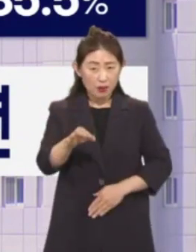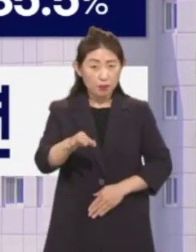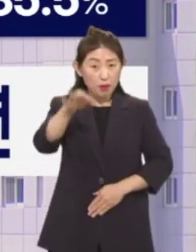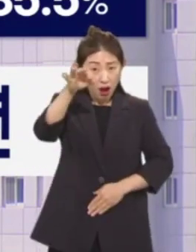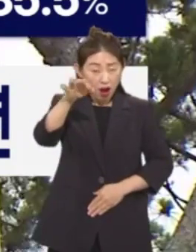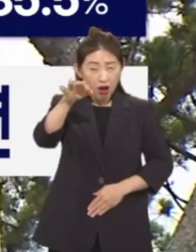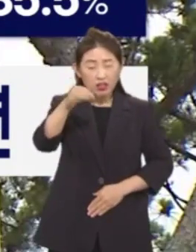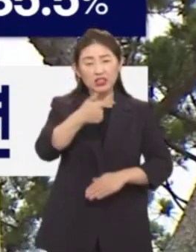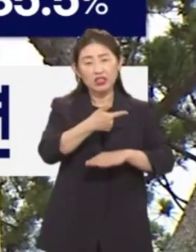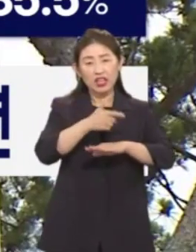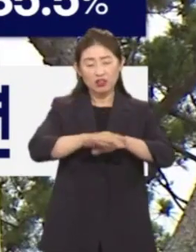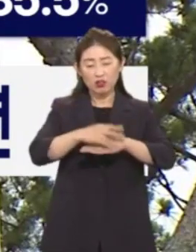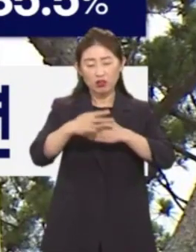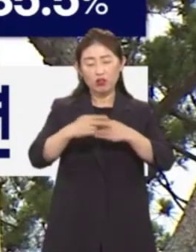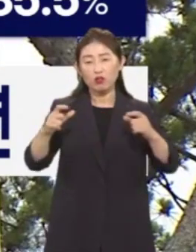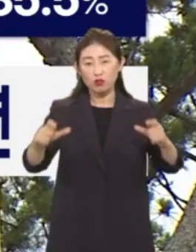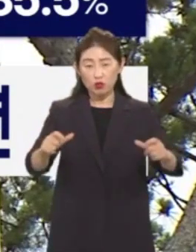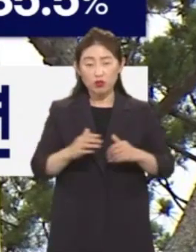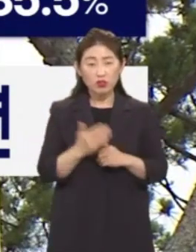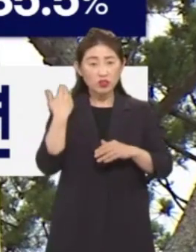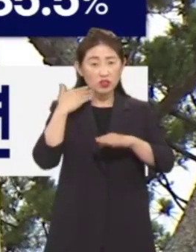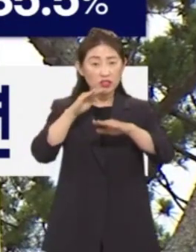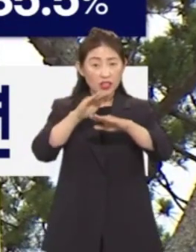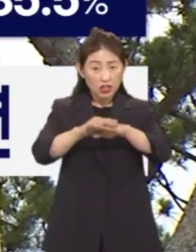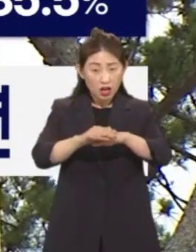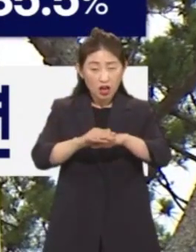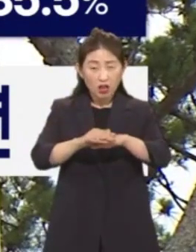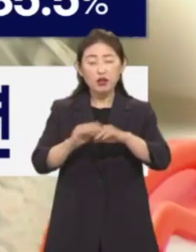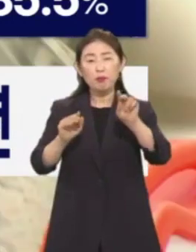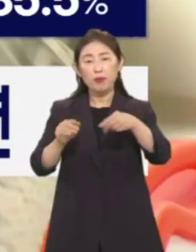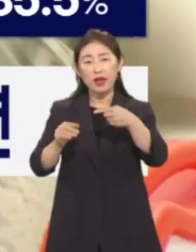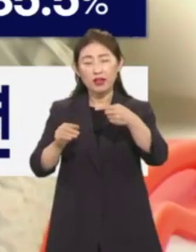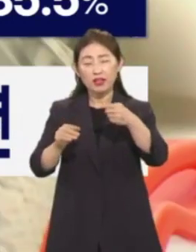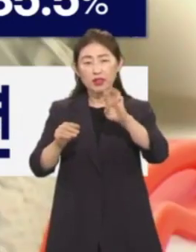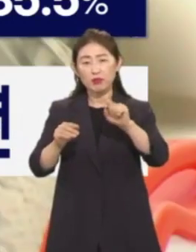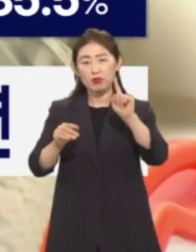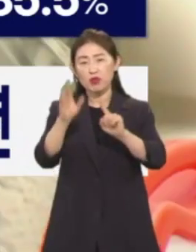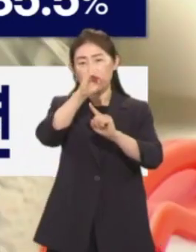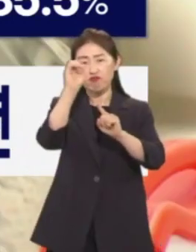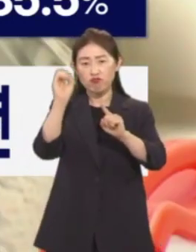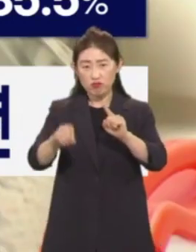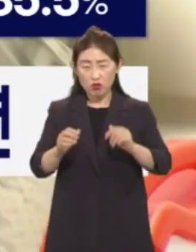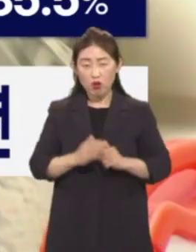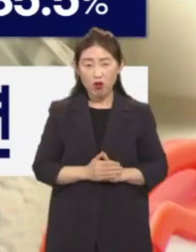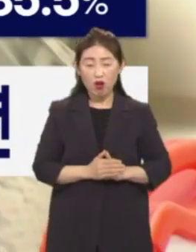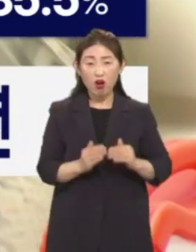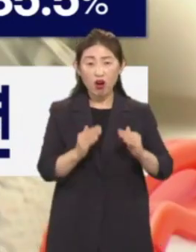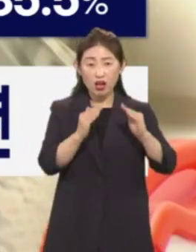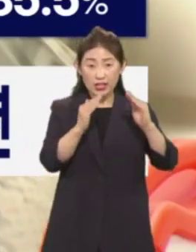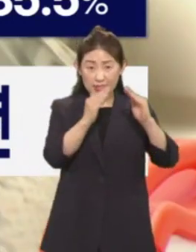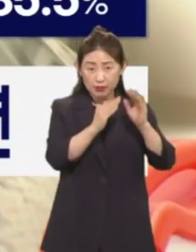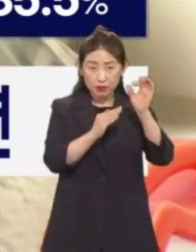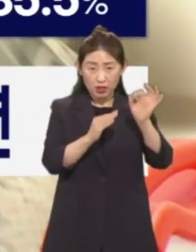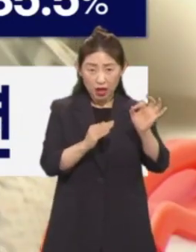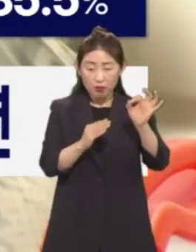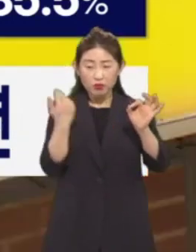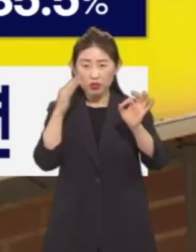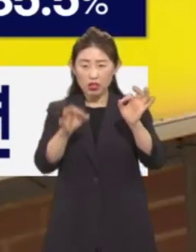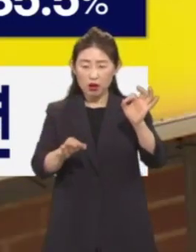지역은 대전 대덕구로 전세가율이 131.8%로 전세값이 집값의 1.3배에